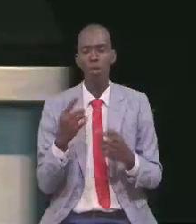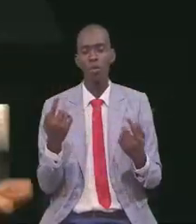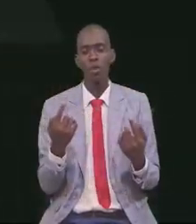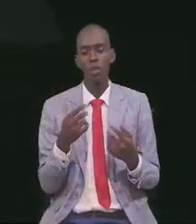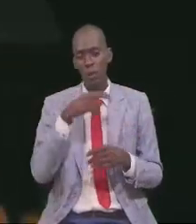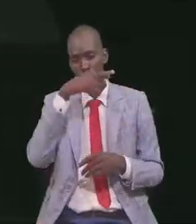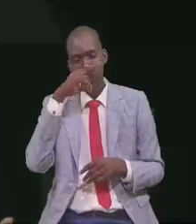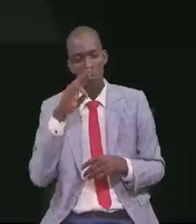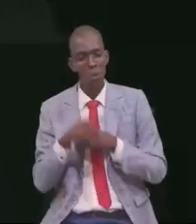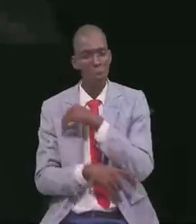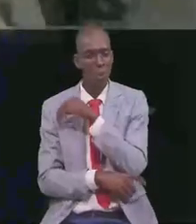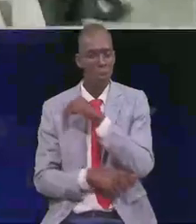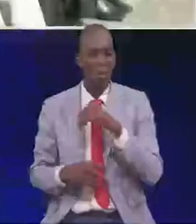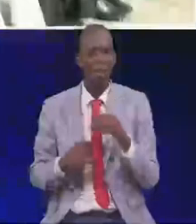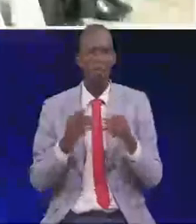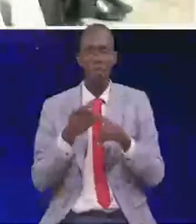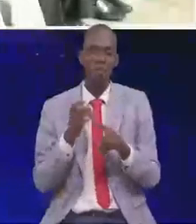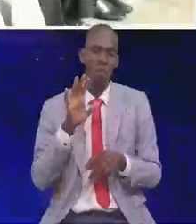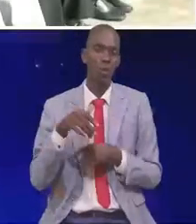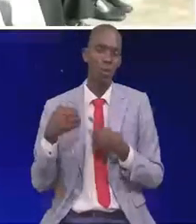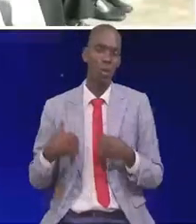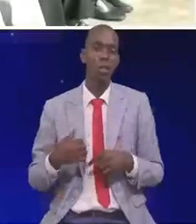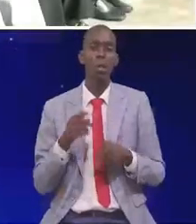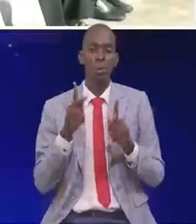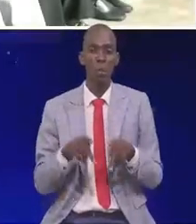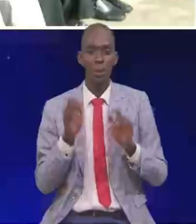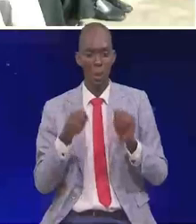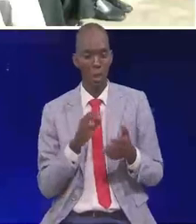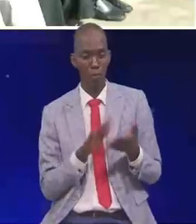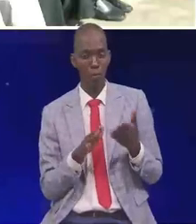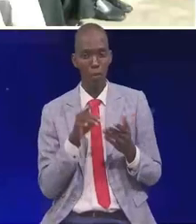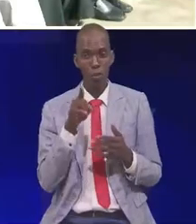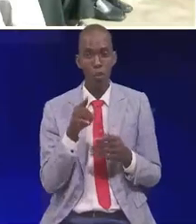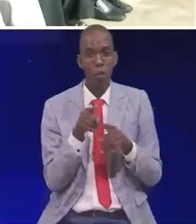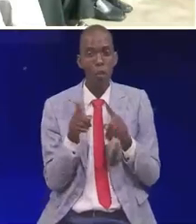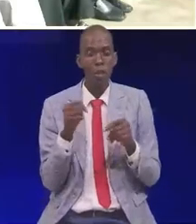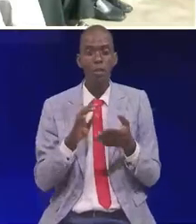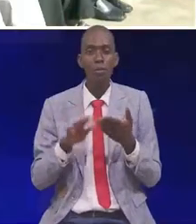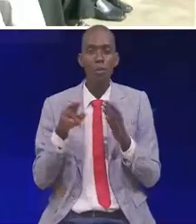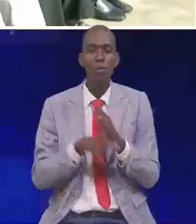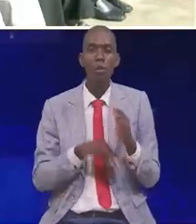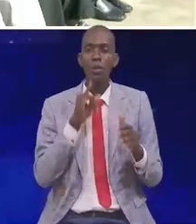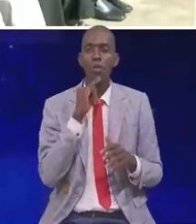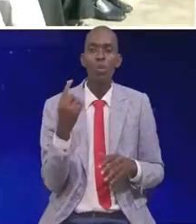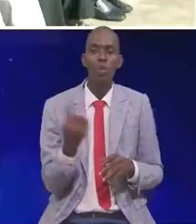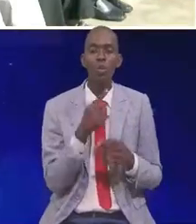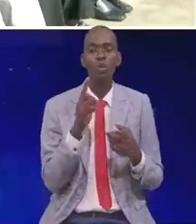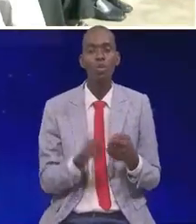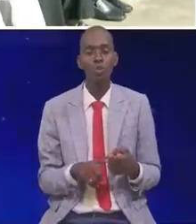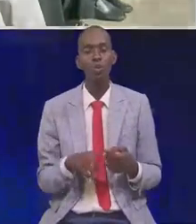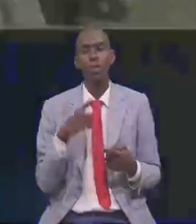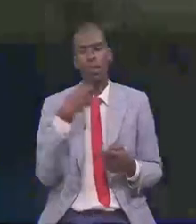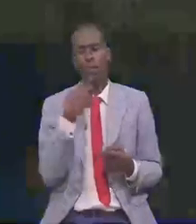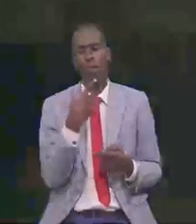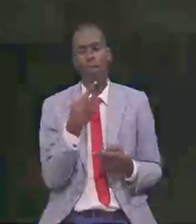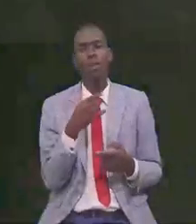Il ne peut pas changer ta vie. Il peut te pardonner. Mais le pardon, c'est seulement pour te dire